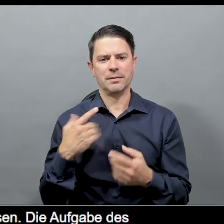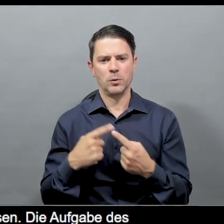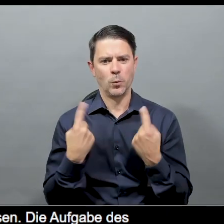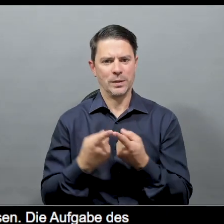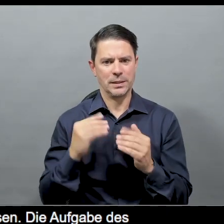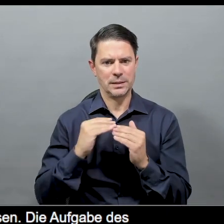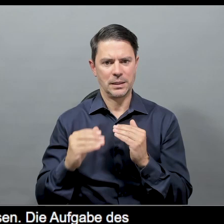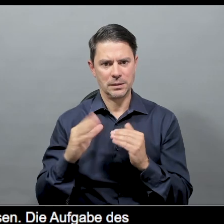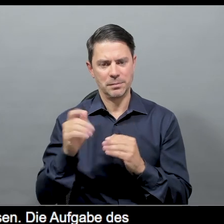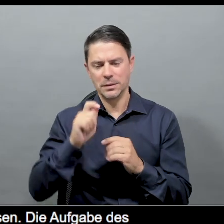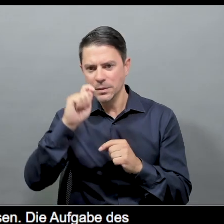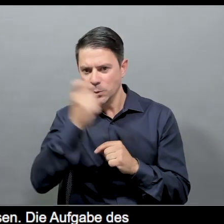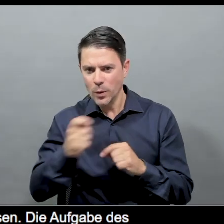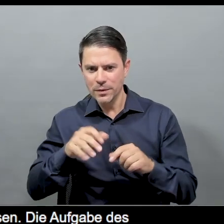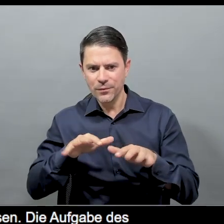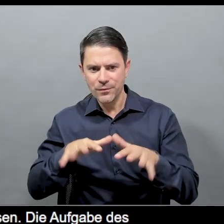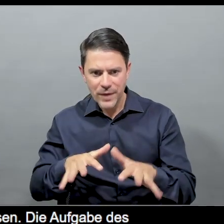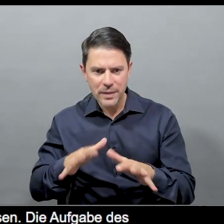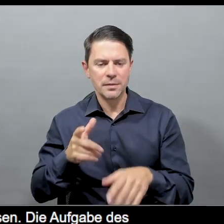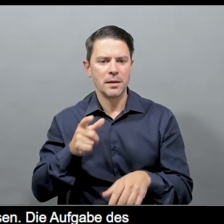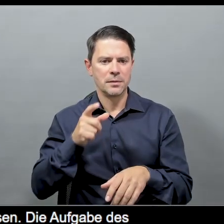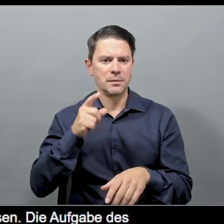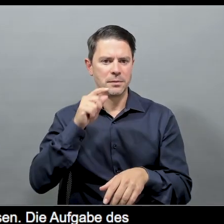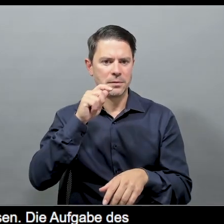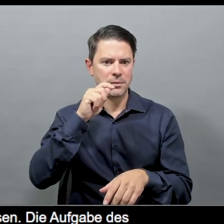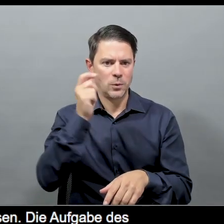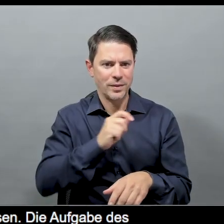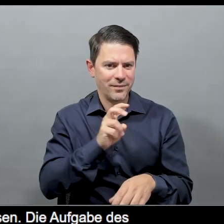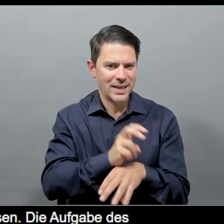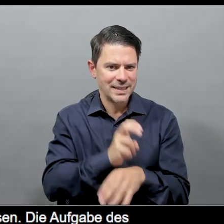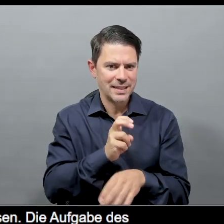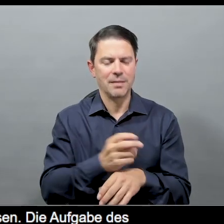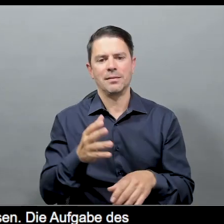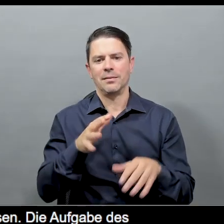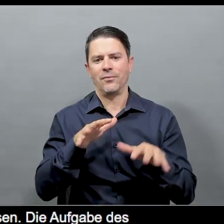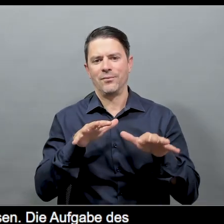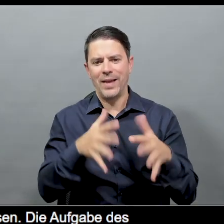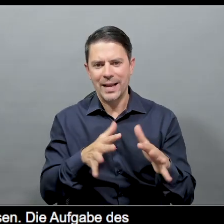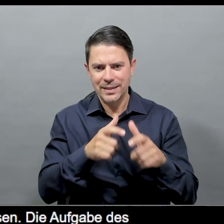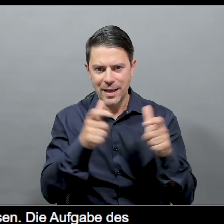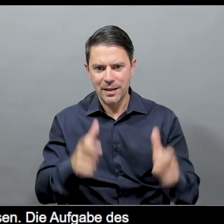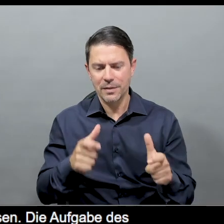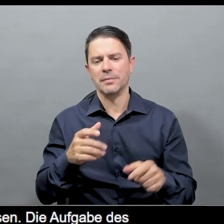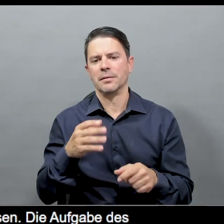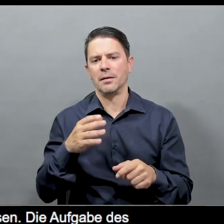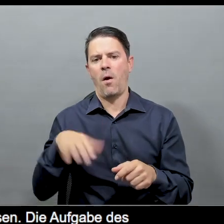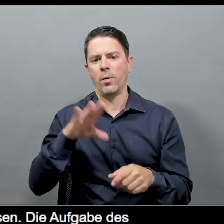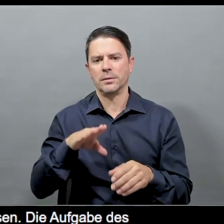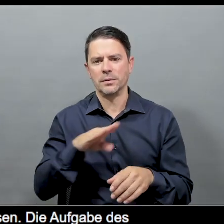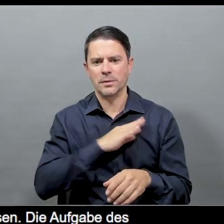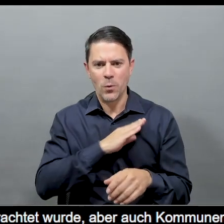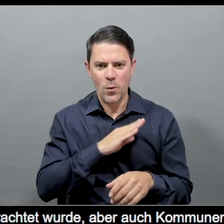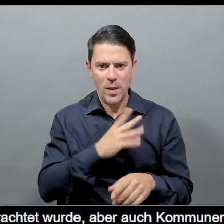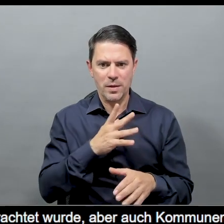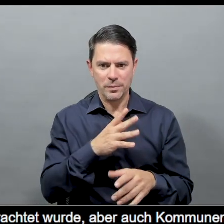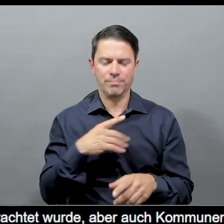um wirklich deutlich zu machen, das ist eine Gesamtaufgabe. Und wir sind auch gewillt, hier neue Wege zu gehen. Und das sind Wege, wo dann auch keiner sagen kann, da